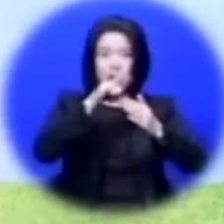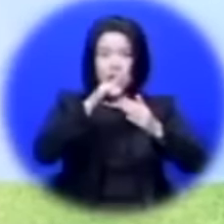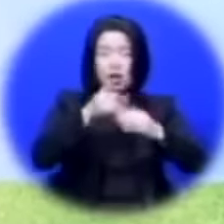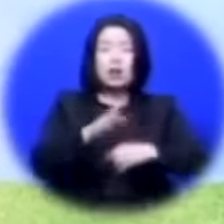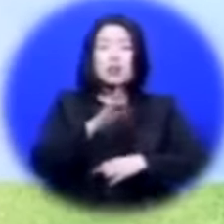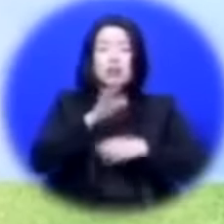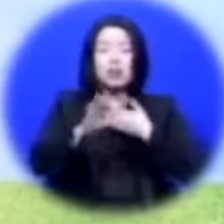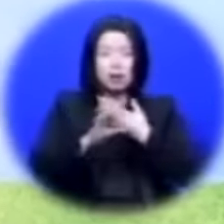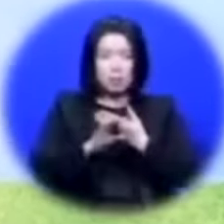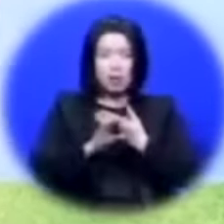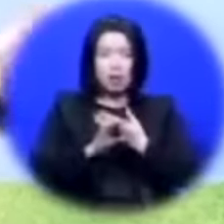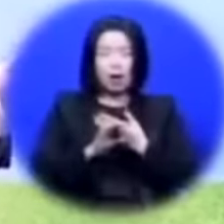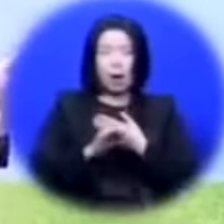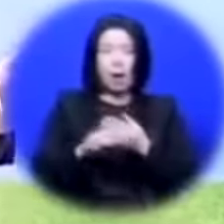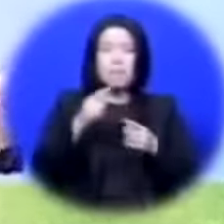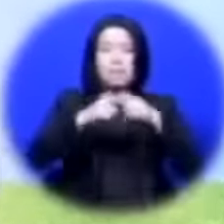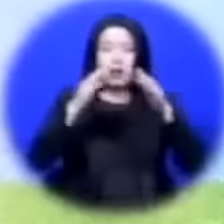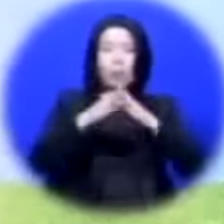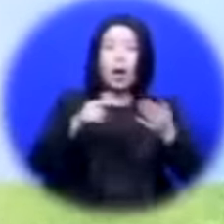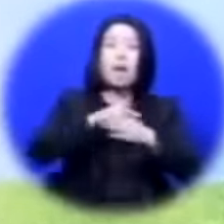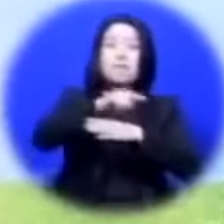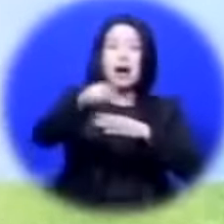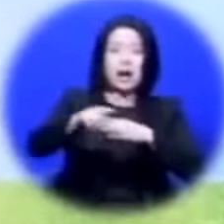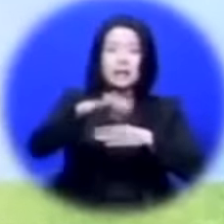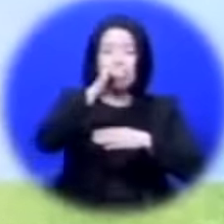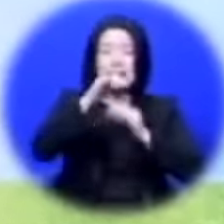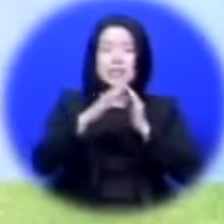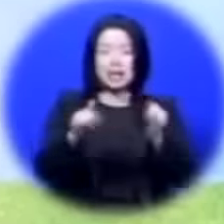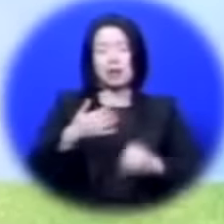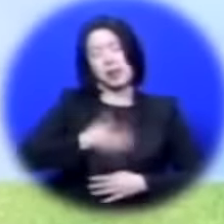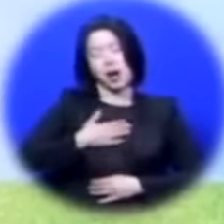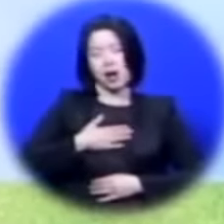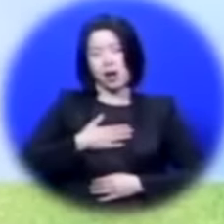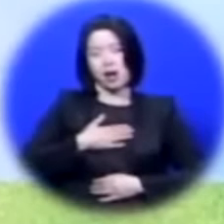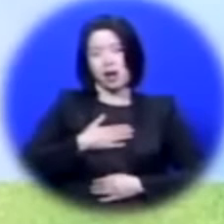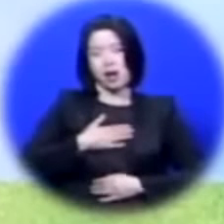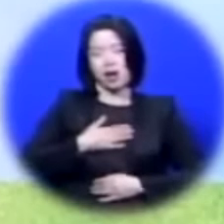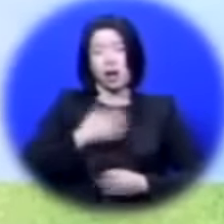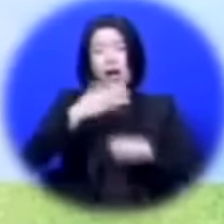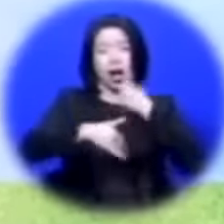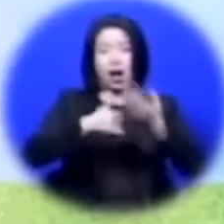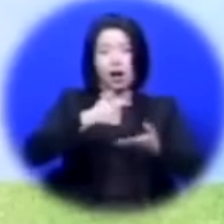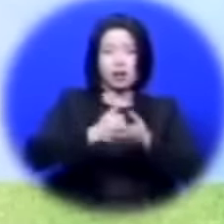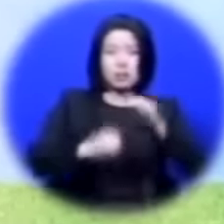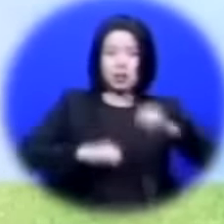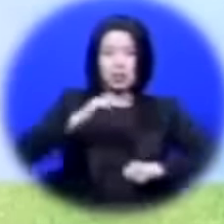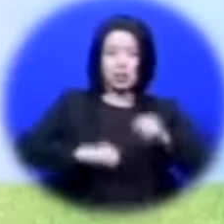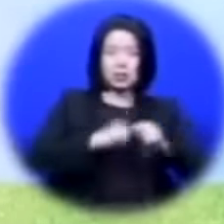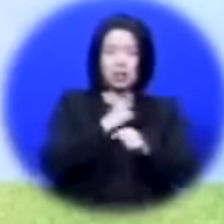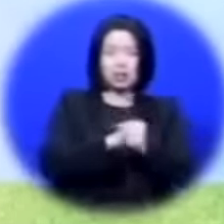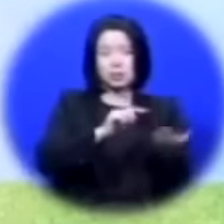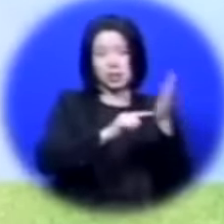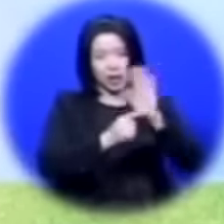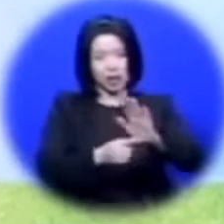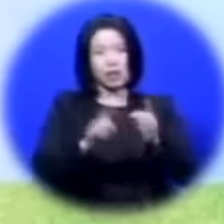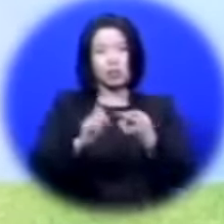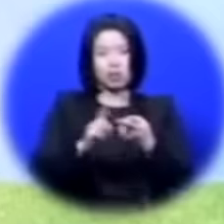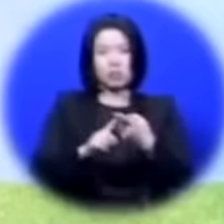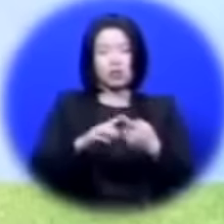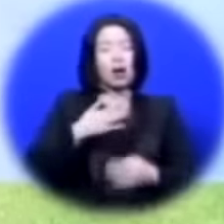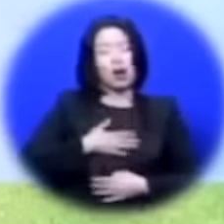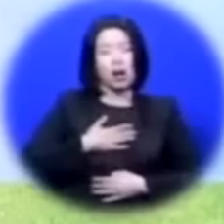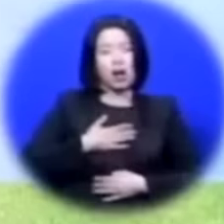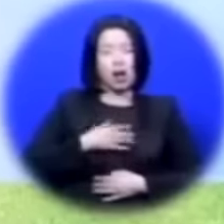그러면 교회 바깥에 있는 사람들이 알아요 하나님의 역사하심에 나타났다는 사실